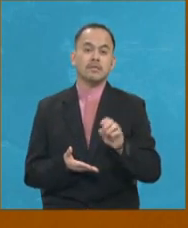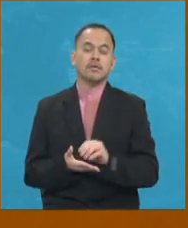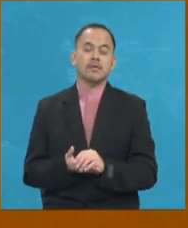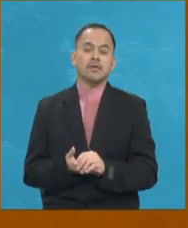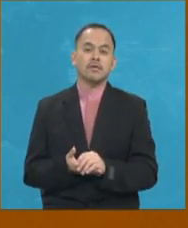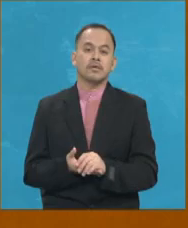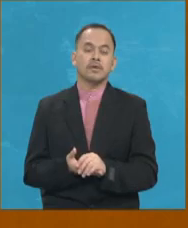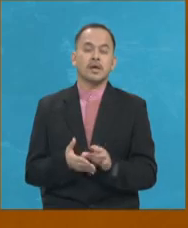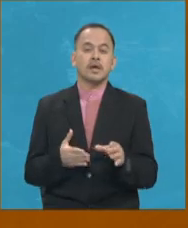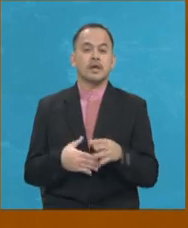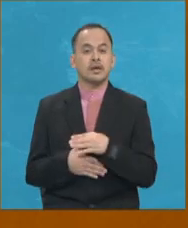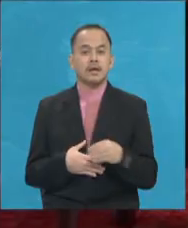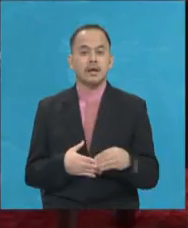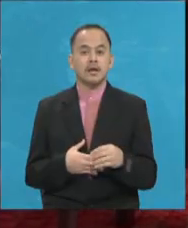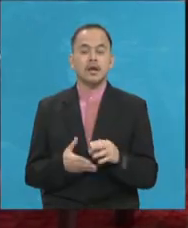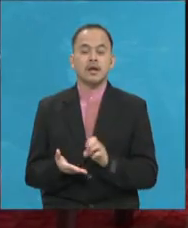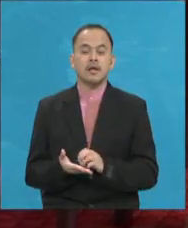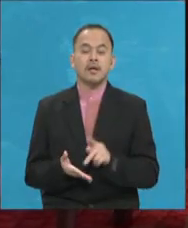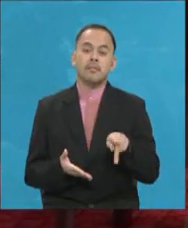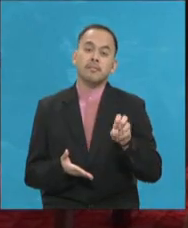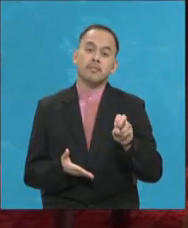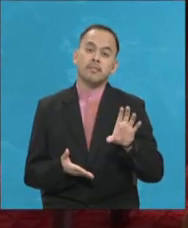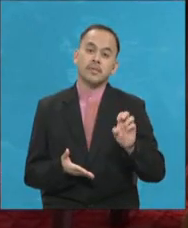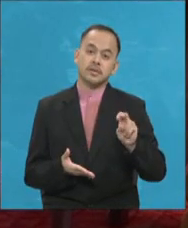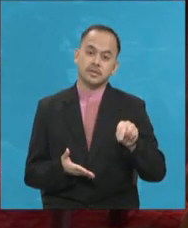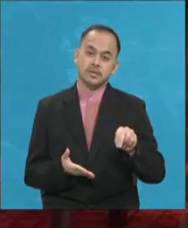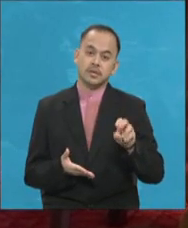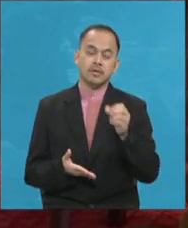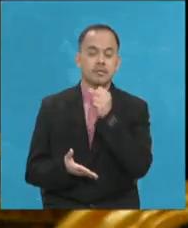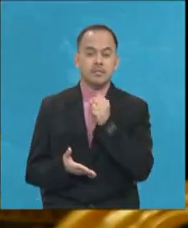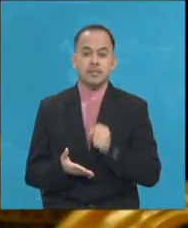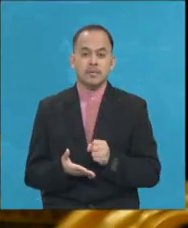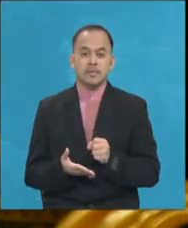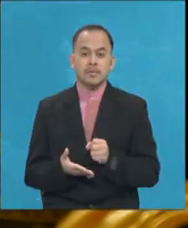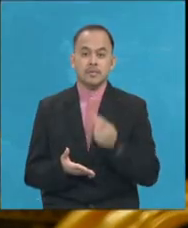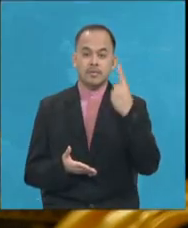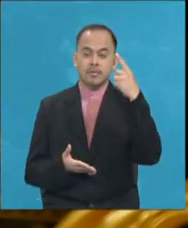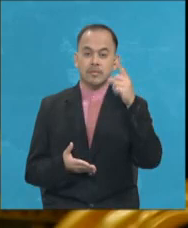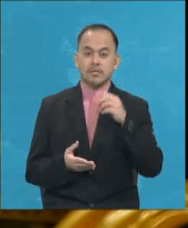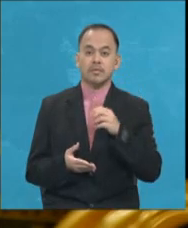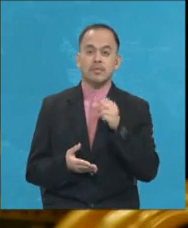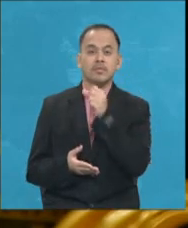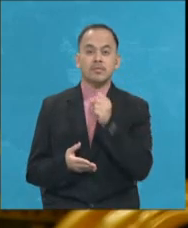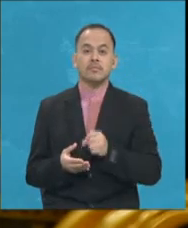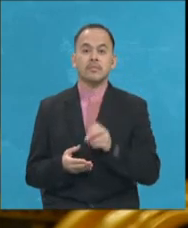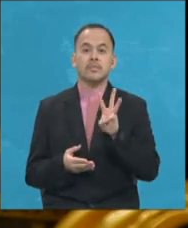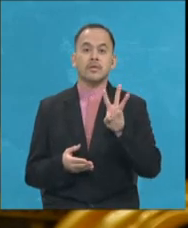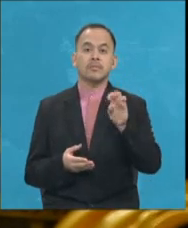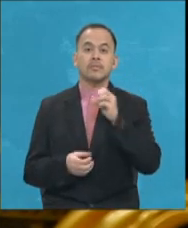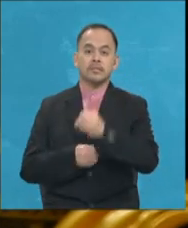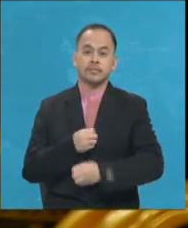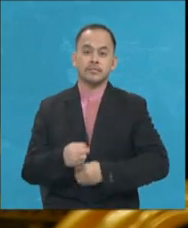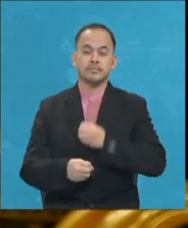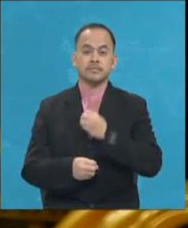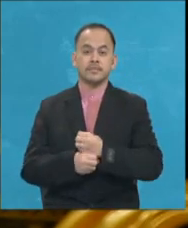pensiun umur tua apabila mencapai umur 60 tahun pindahan